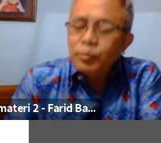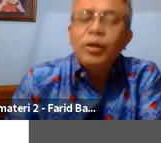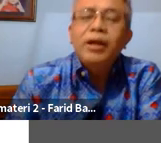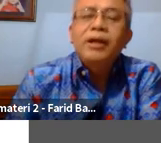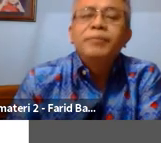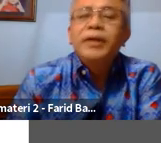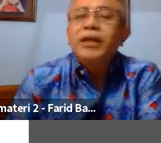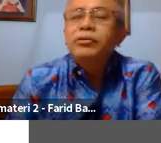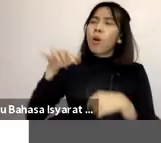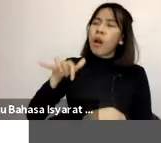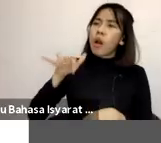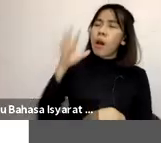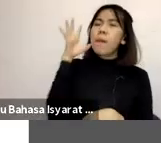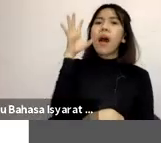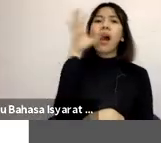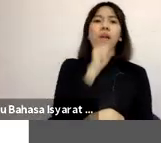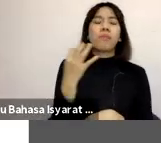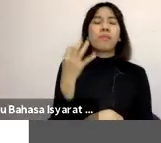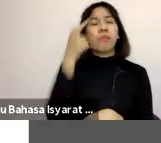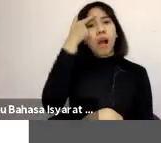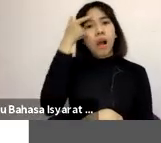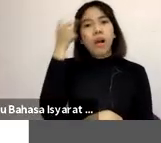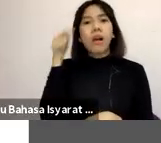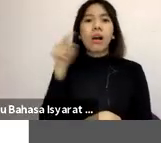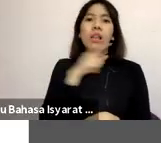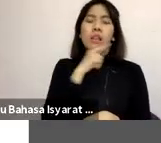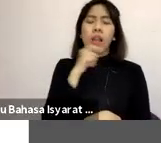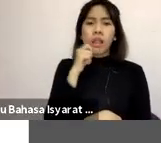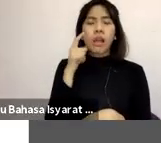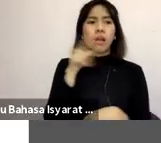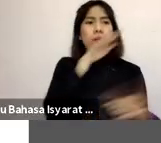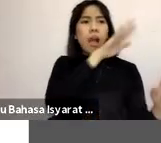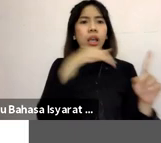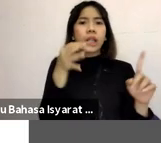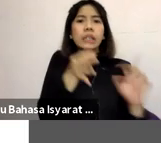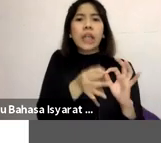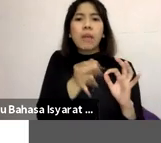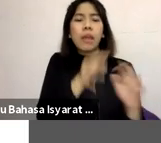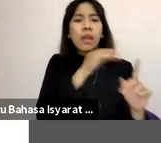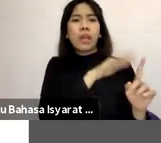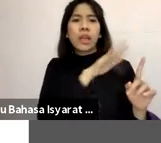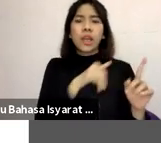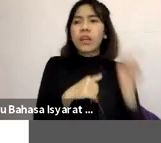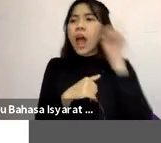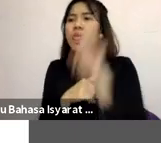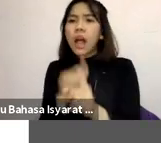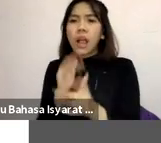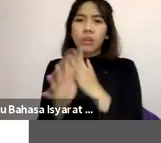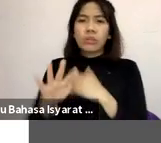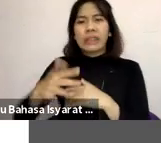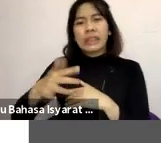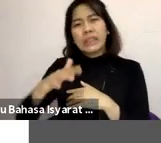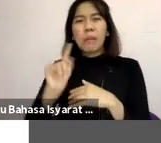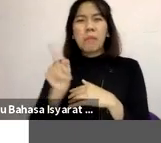kebutuhan akan JP itu sesungguhnya belum belum mencukupi kemarin pulsa saya ada